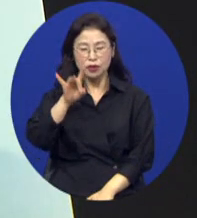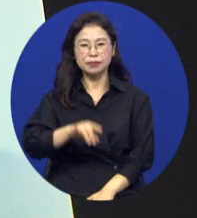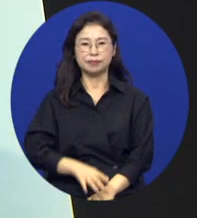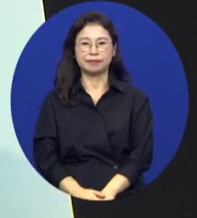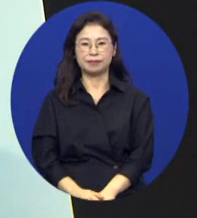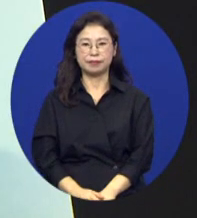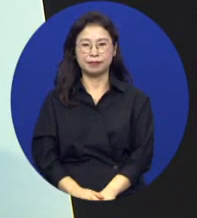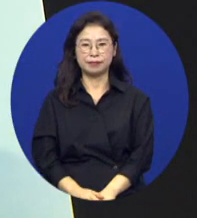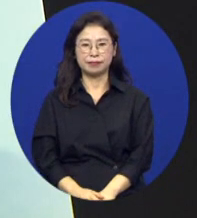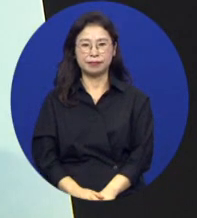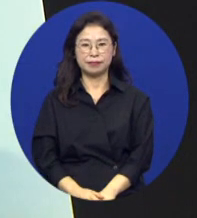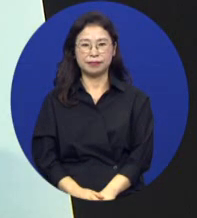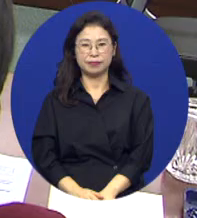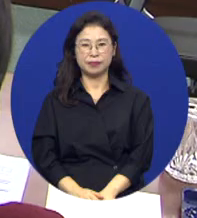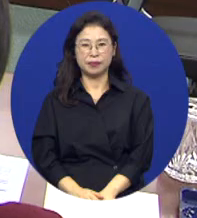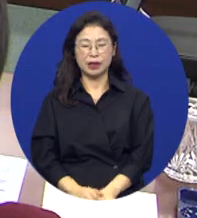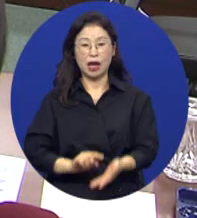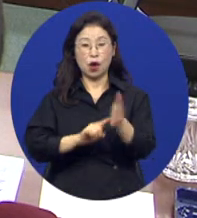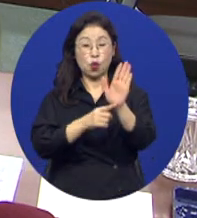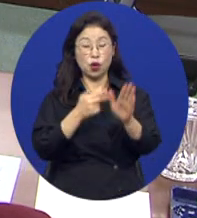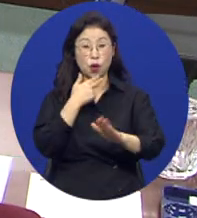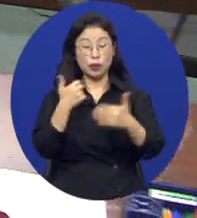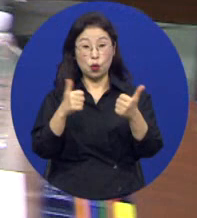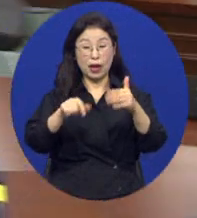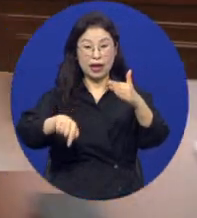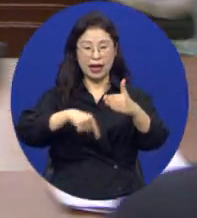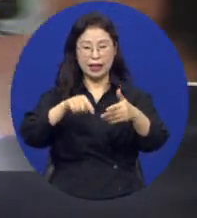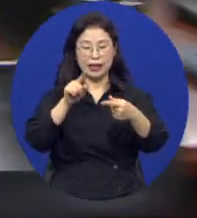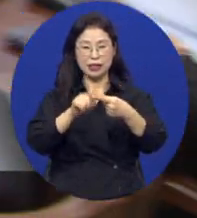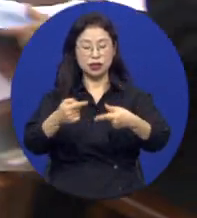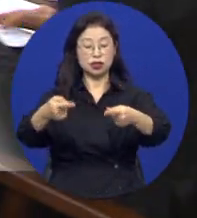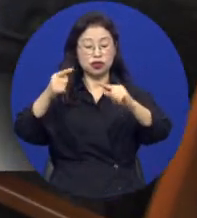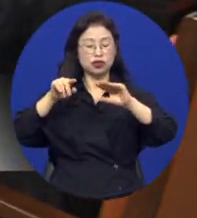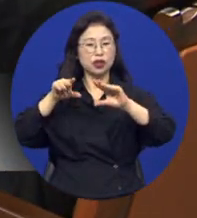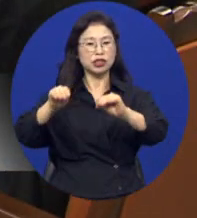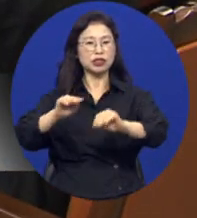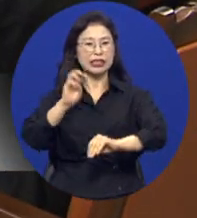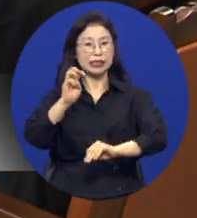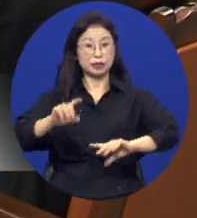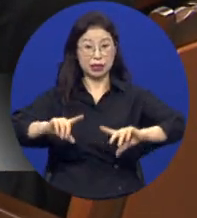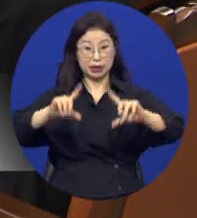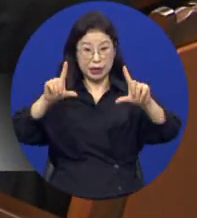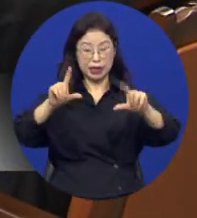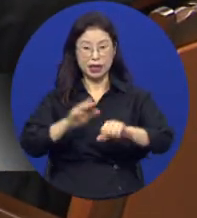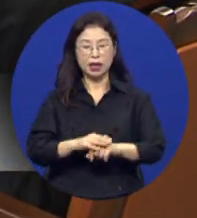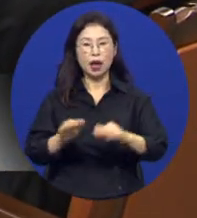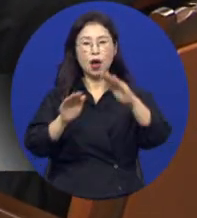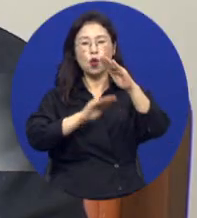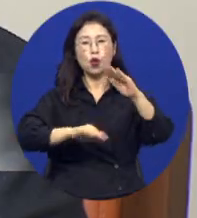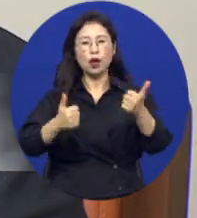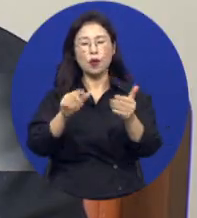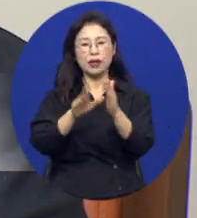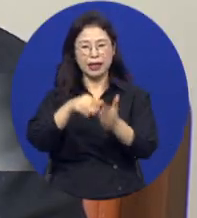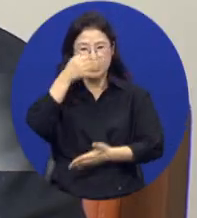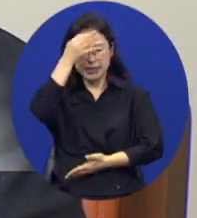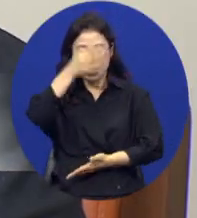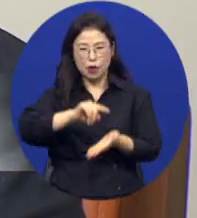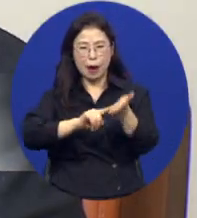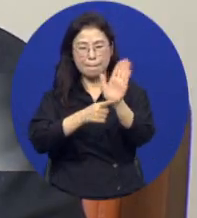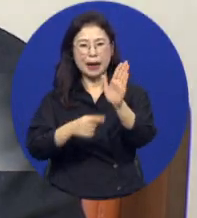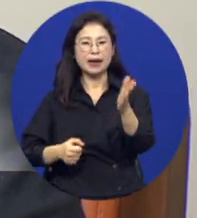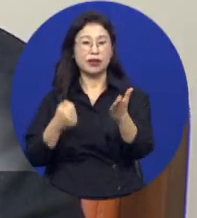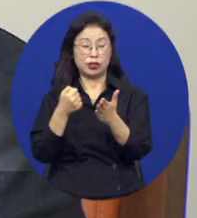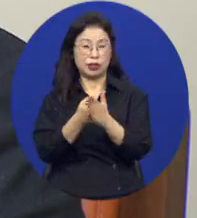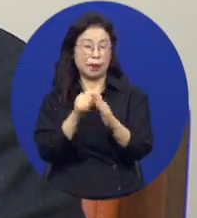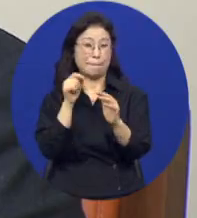처음입니다 비공개로 진행된 회의에서는 출석 정지 30일과 함께 공개 회의에서 사과하라는 결정이